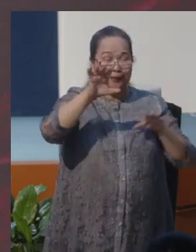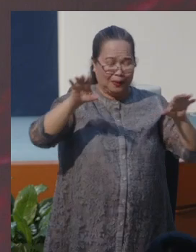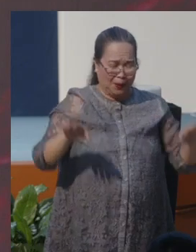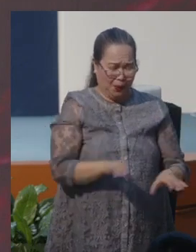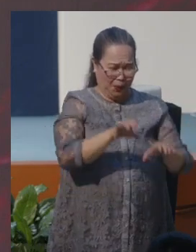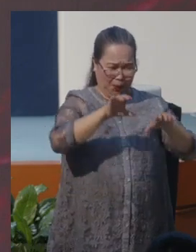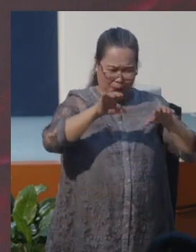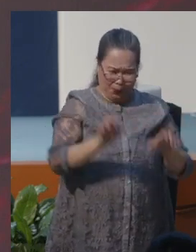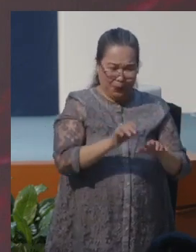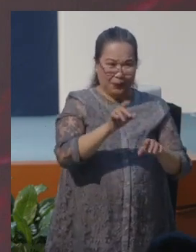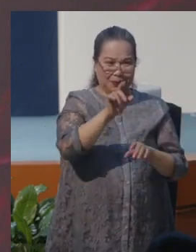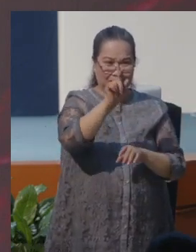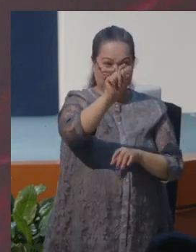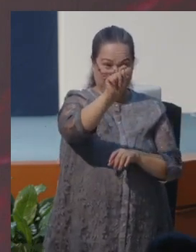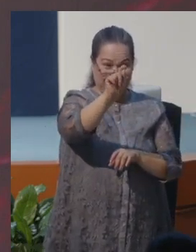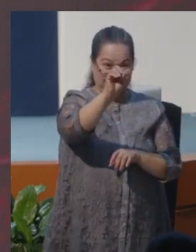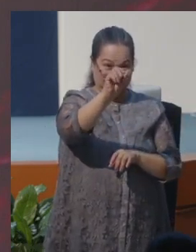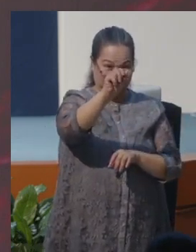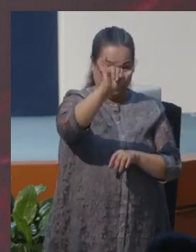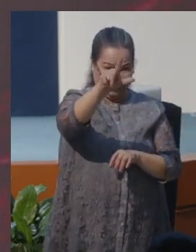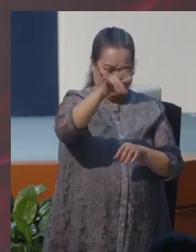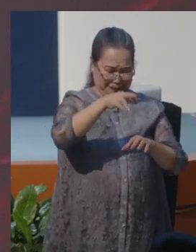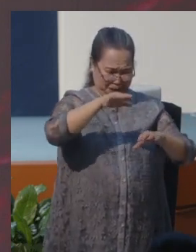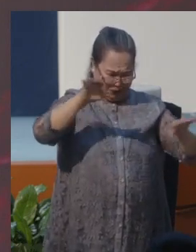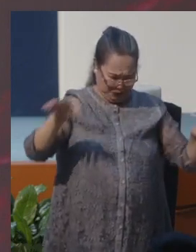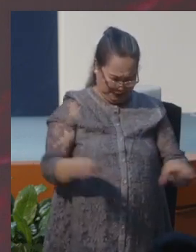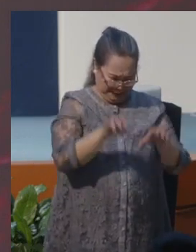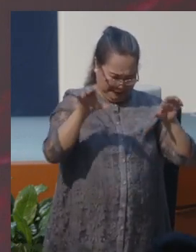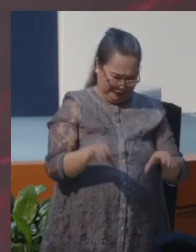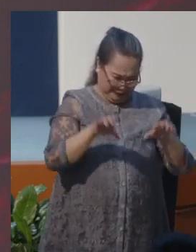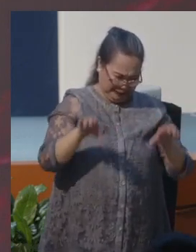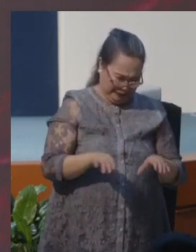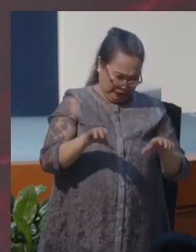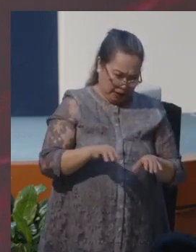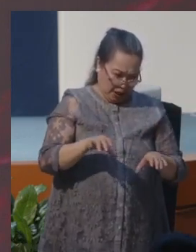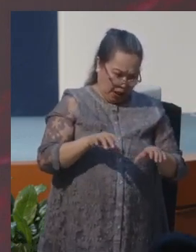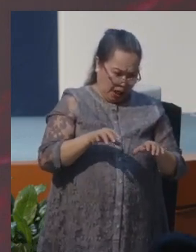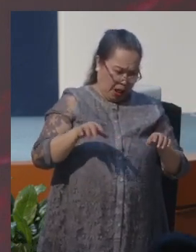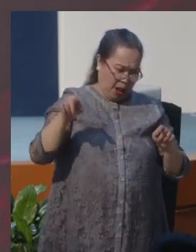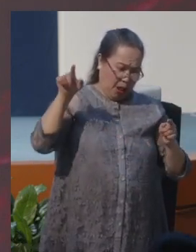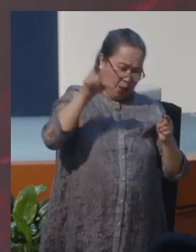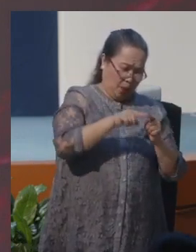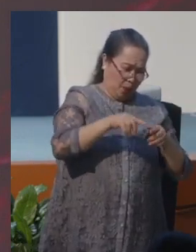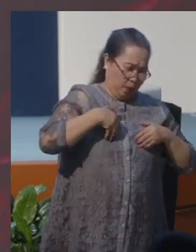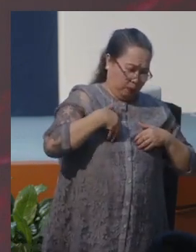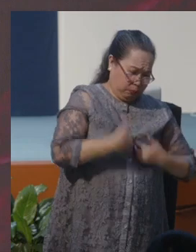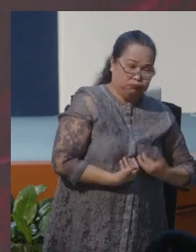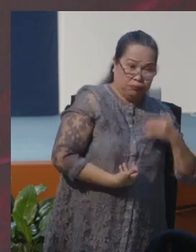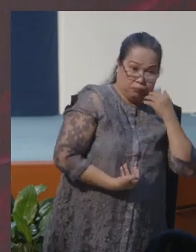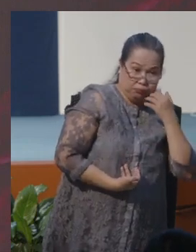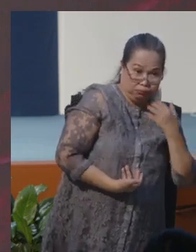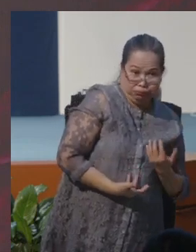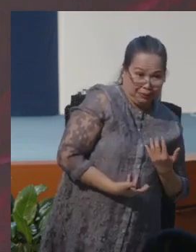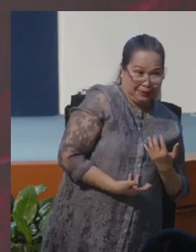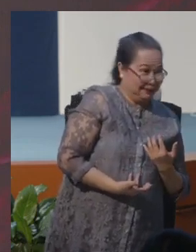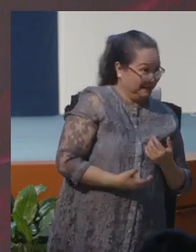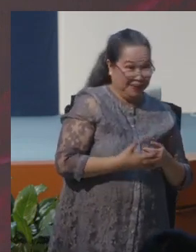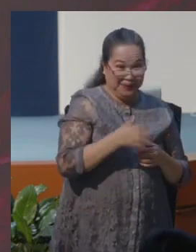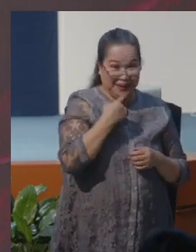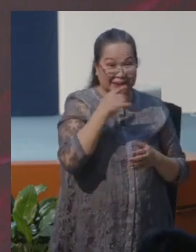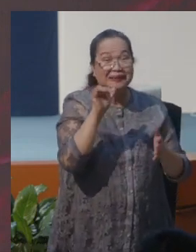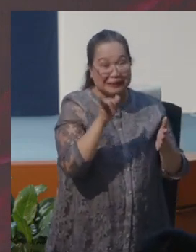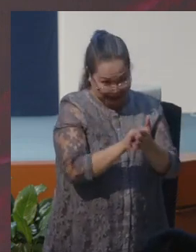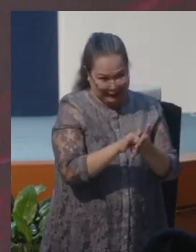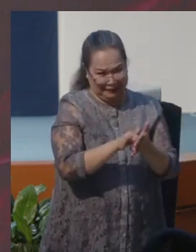toil. Yung magtrabaho hanggang sa kayo'y himatayin na sa pagod. Yung po ang ibig sabihin ng for this I